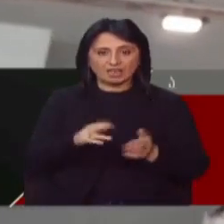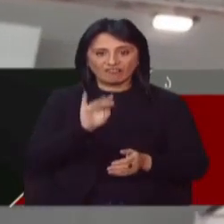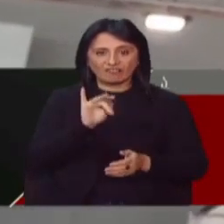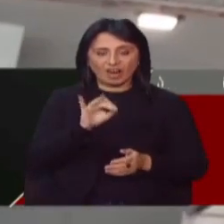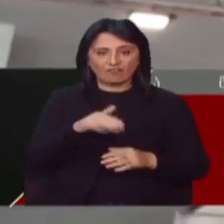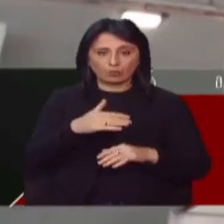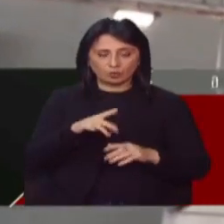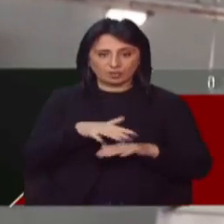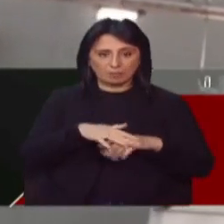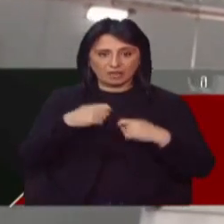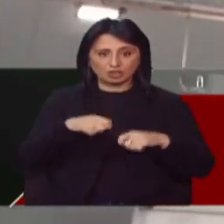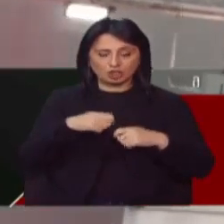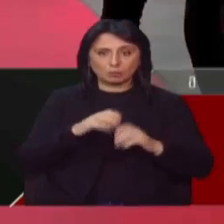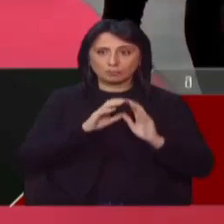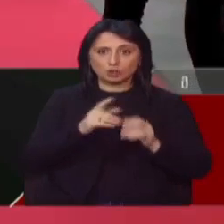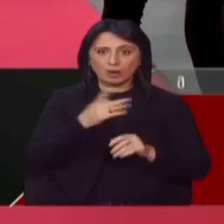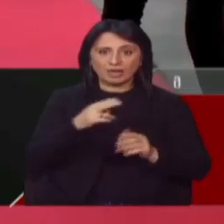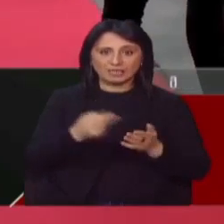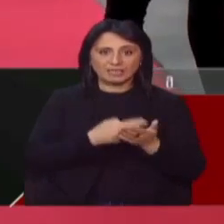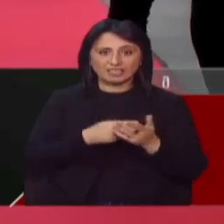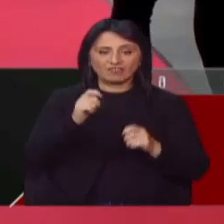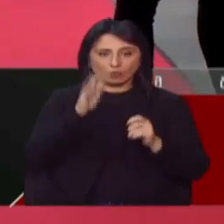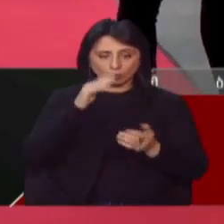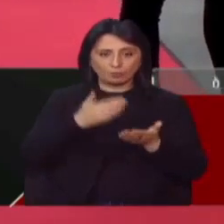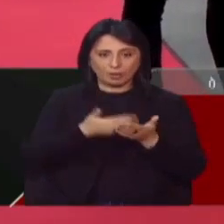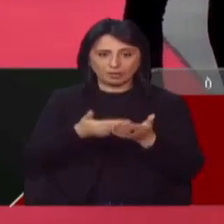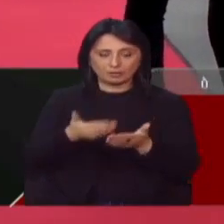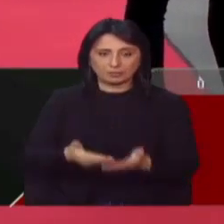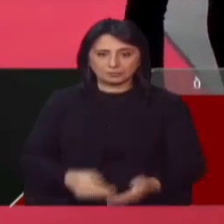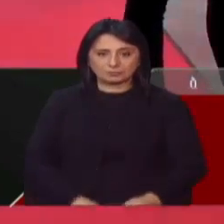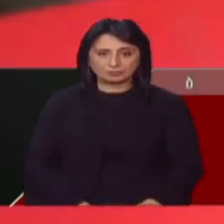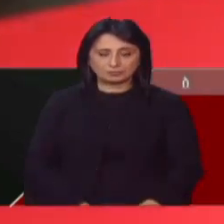ფრანკფურტის ბაზრობის შემდეგ მსოფლიოს არაერთ წიგნის ფორუმზე იქნება წარმოდგენილი.